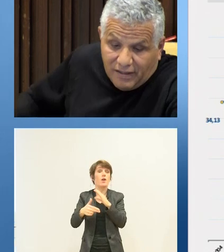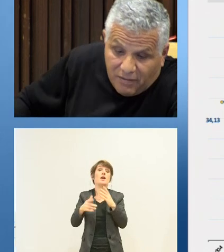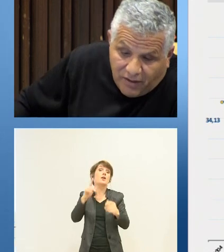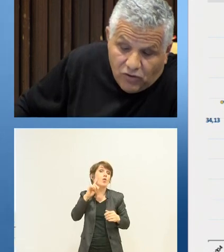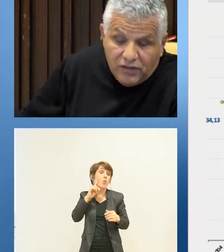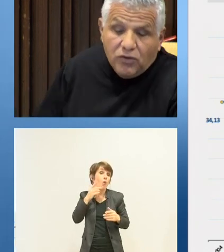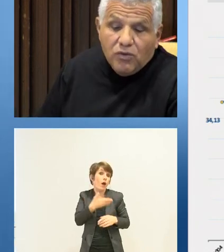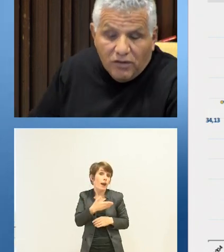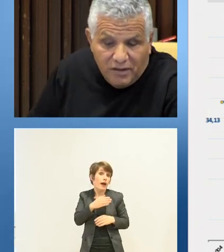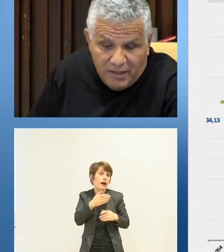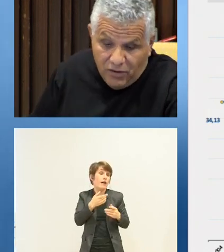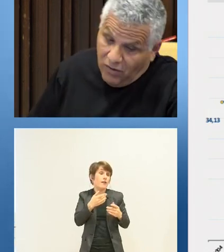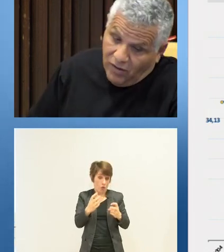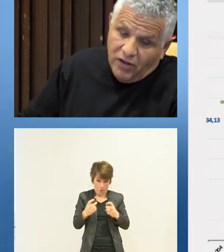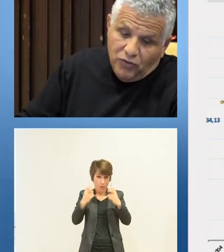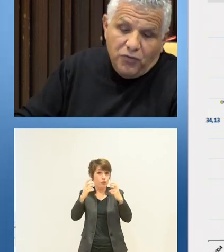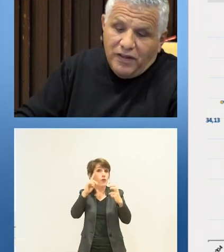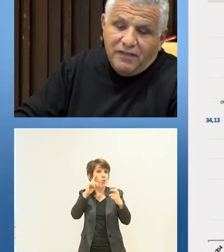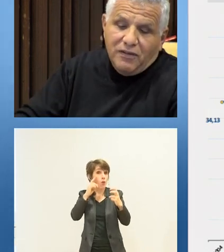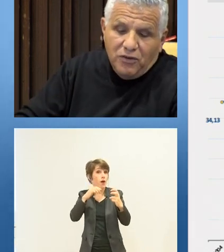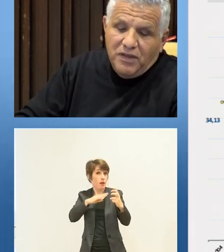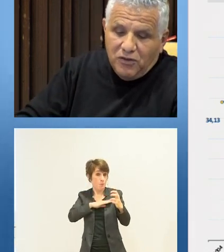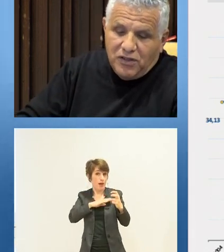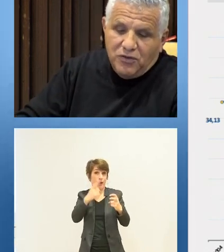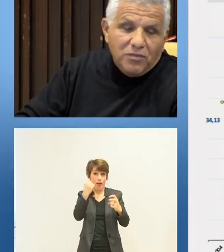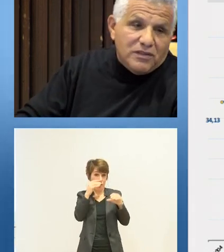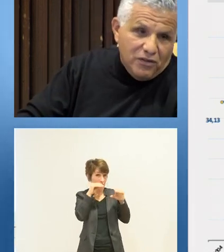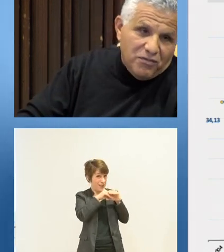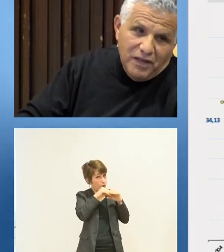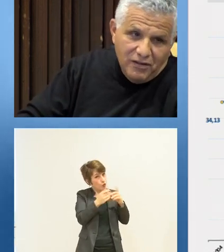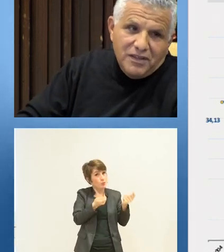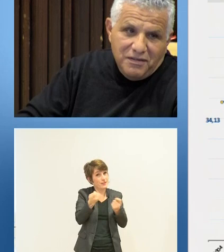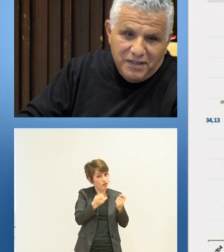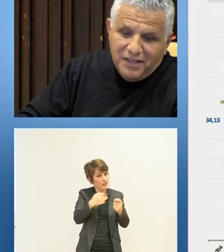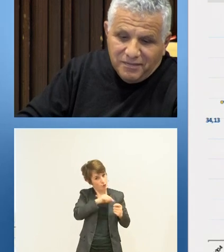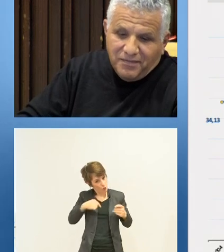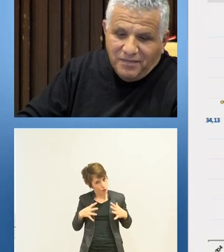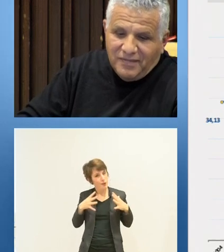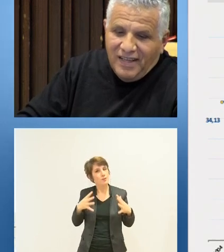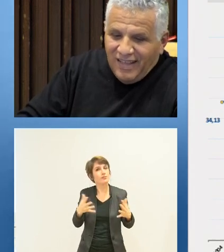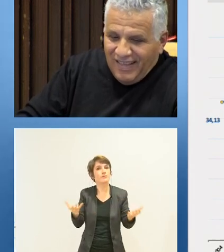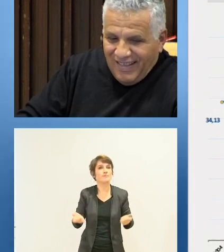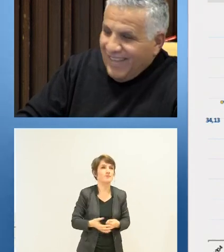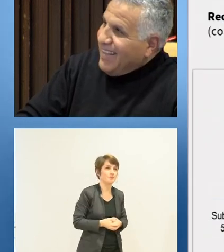cette épargne de gestion courante s'améliore du fait des économies de gestion mise en oeuvre quand la collectivité